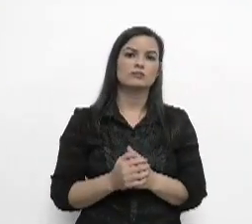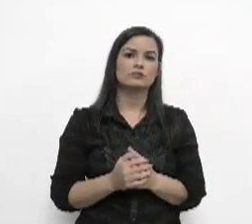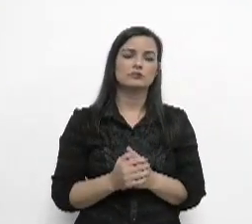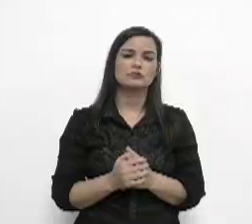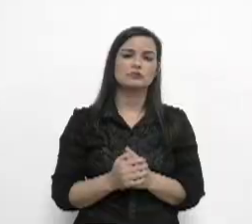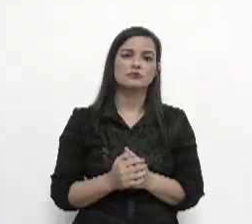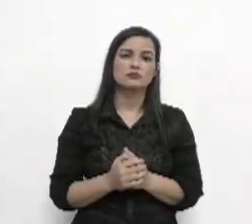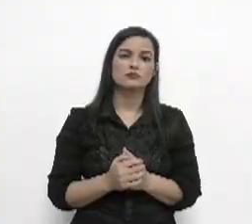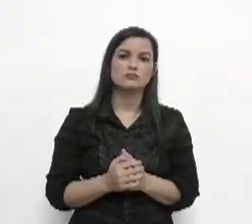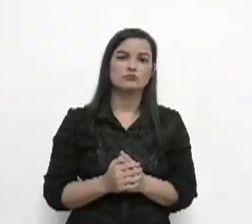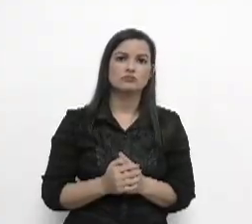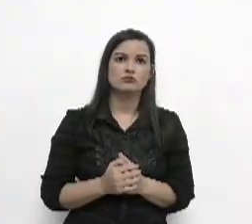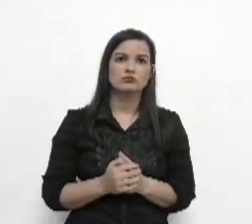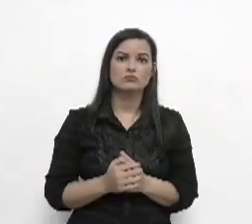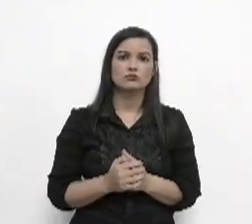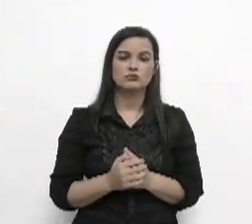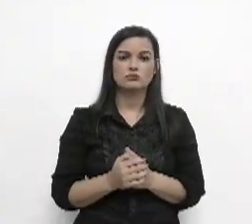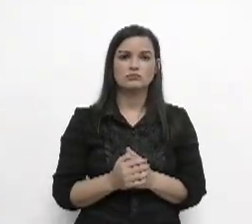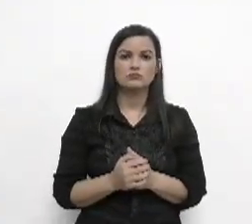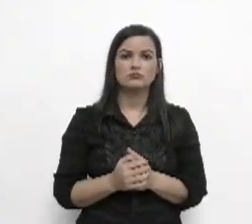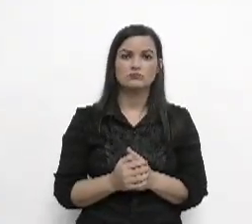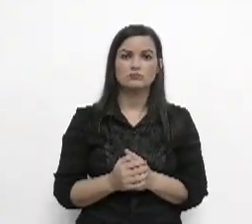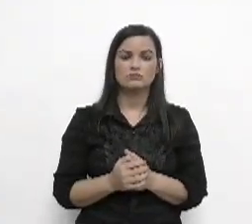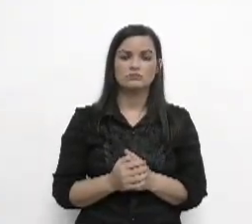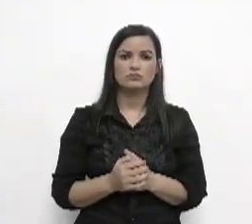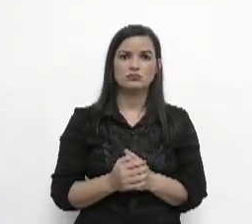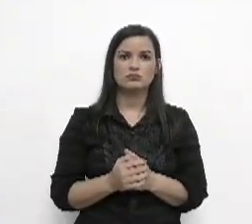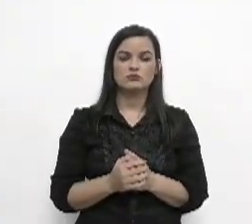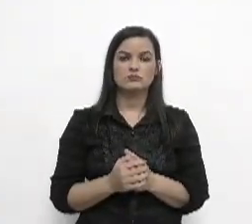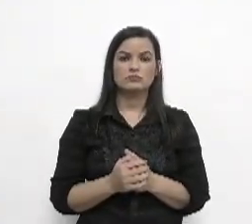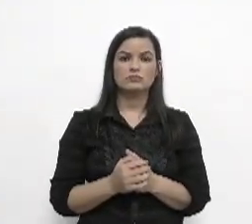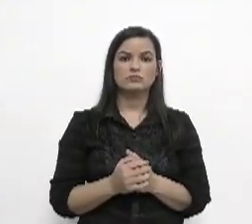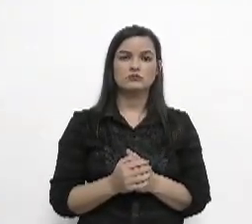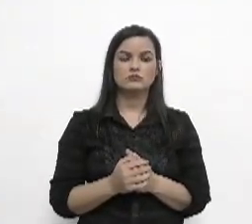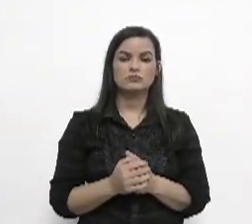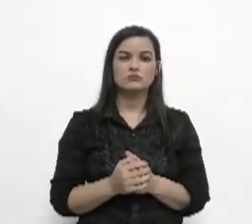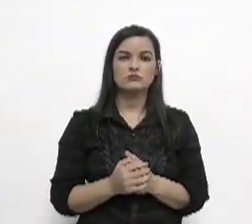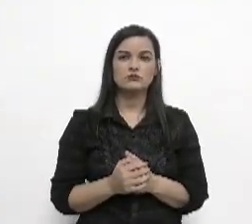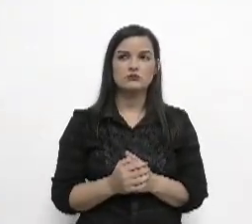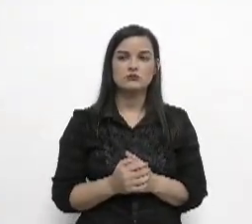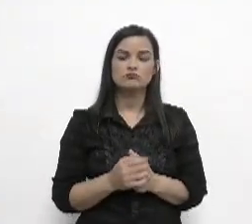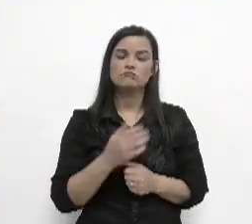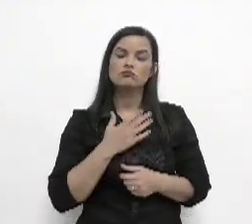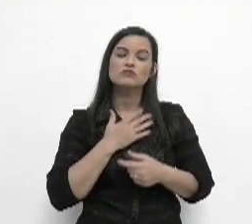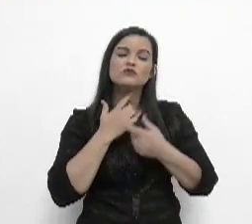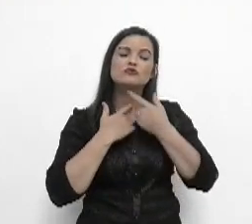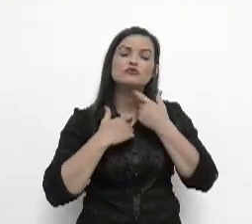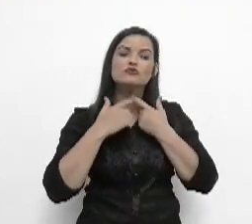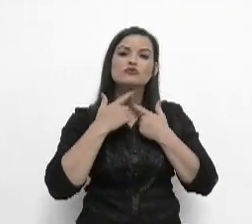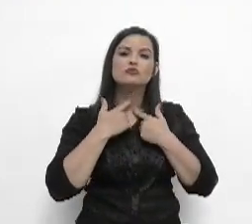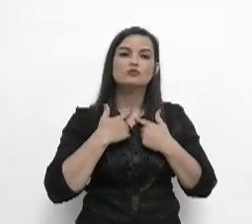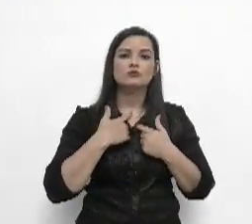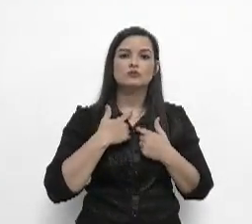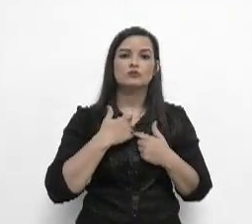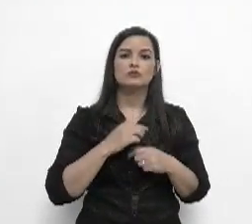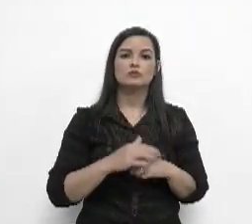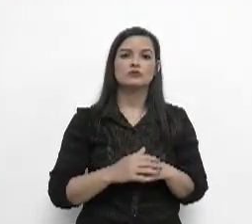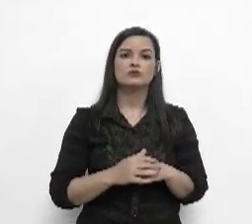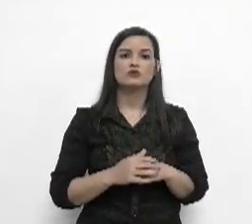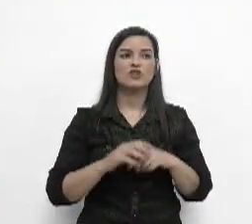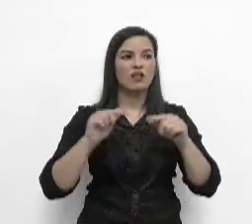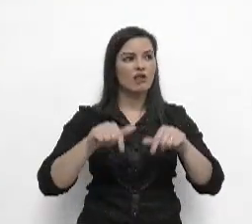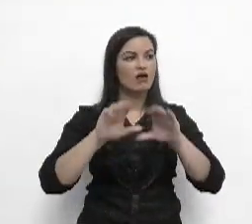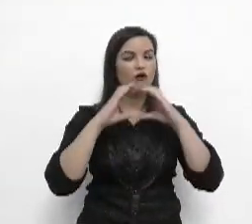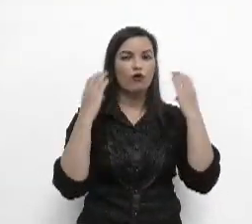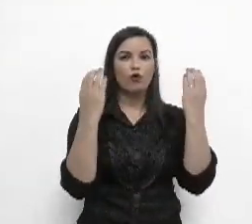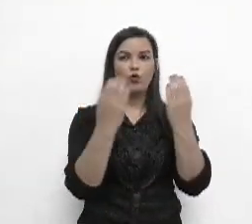이번 이 수련을 통해서 여러분 모두가 하나님께 집중하는 결단이 있기를 축복합니다. Eu desejo e abençoo os irmãos para que através desse congresso